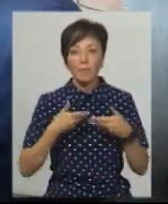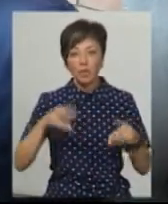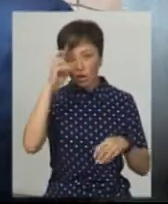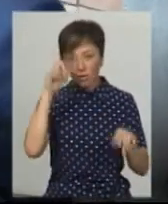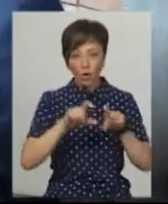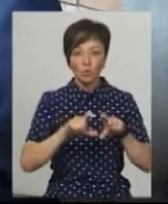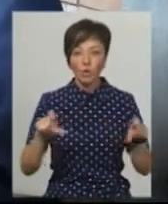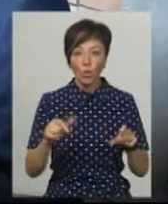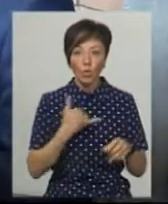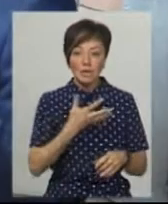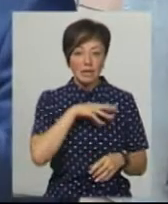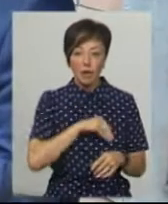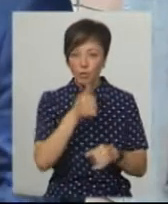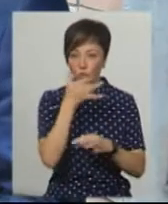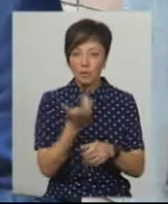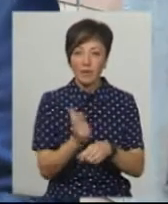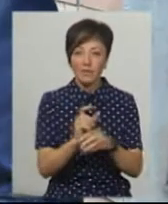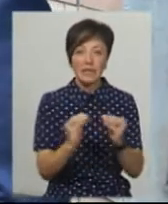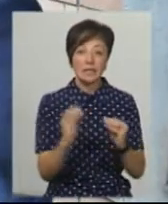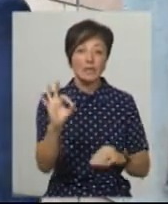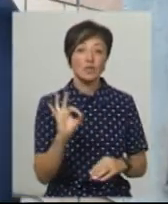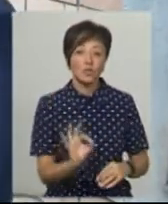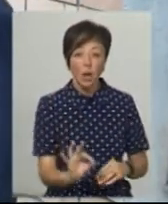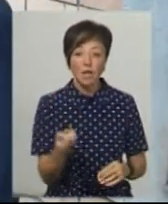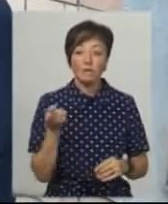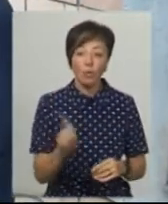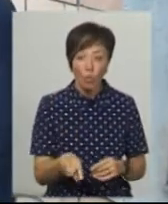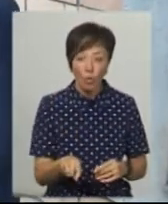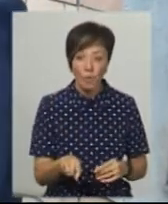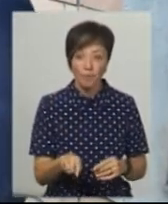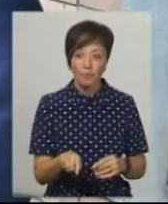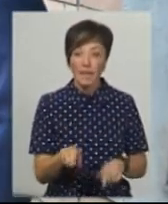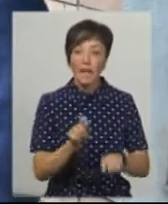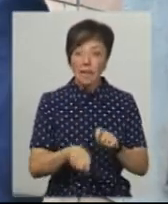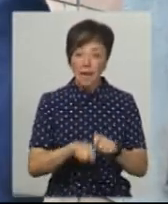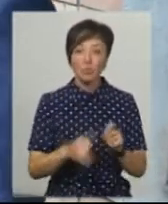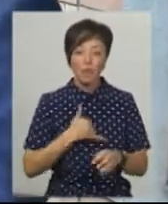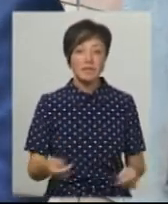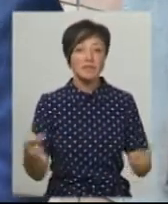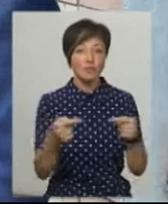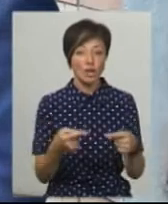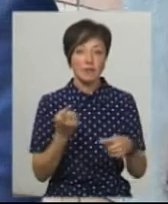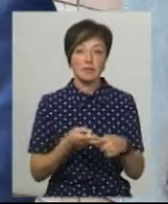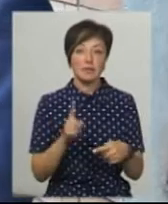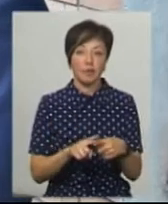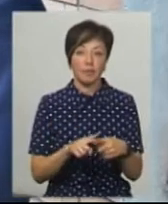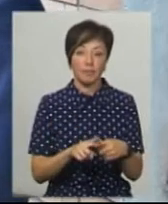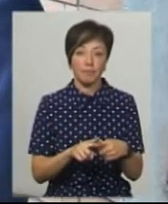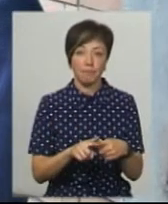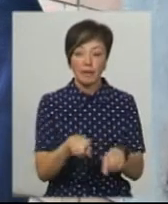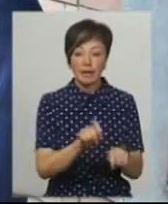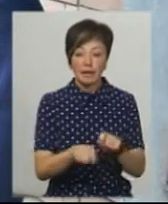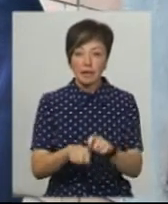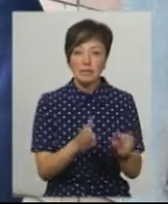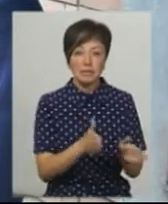взагалі рентабельність не може перевищувати 10%. Тому тест у нас визначається, це тест